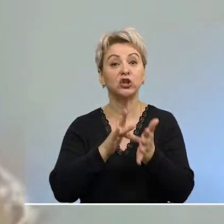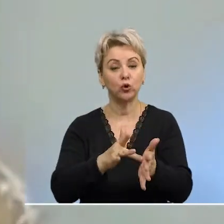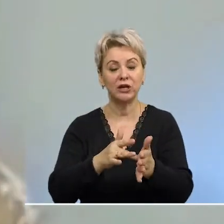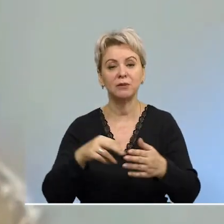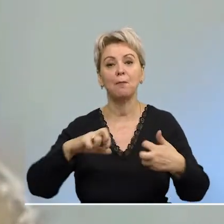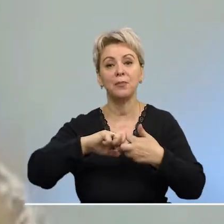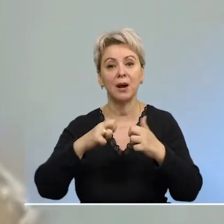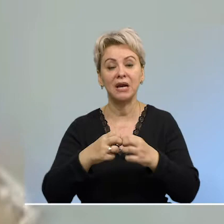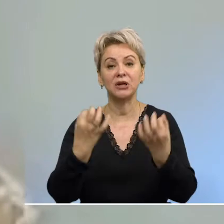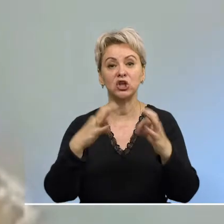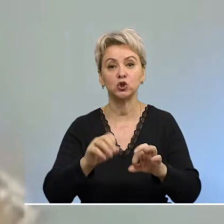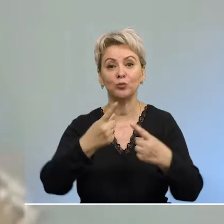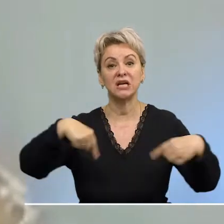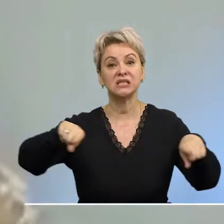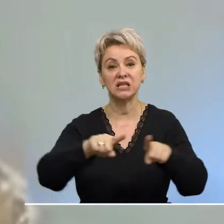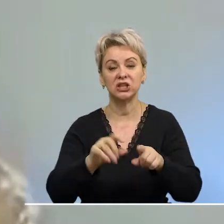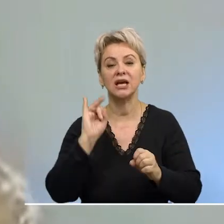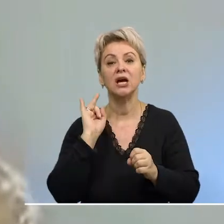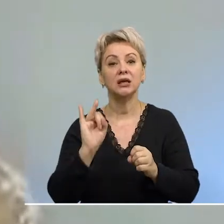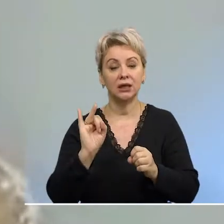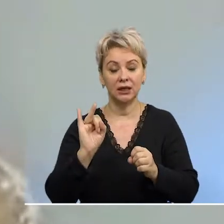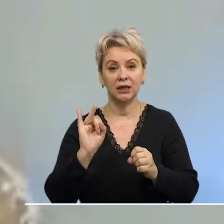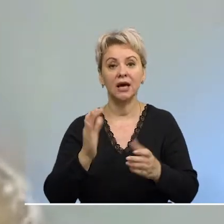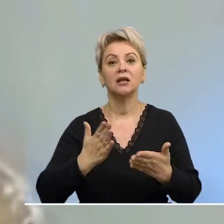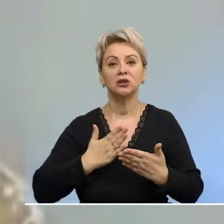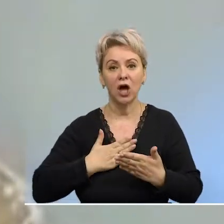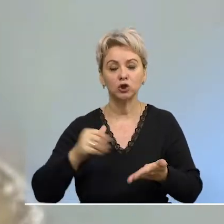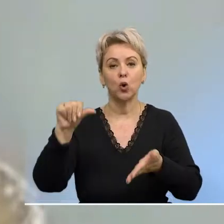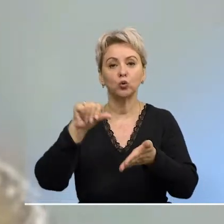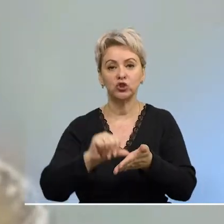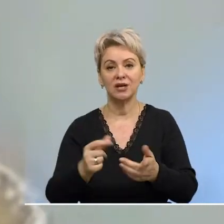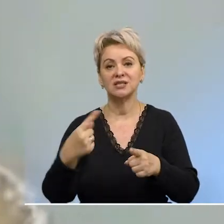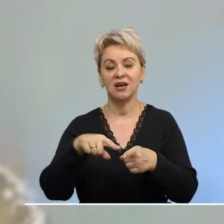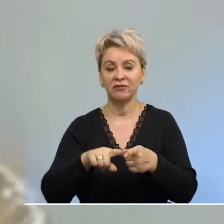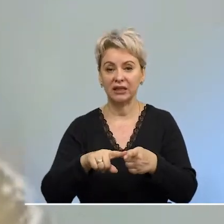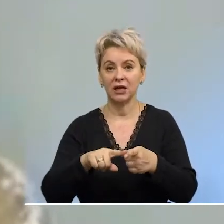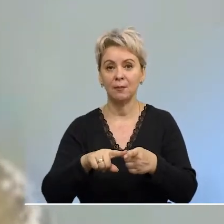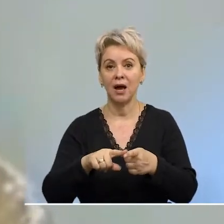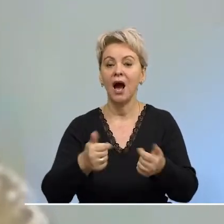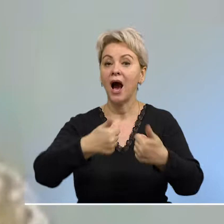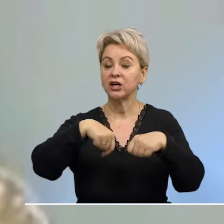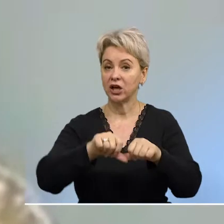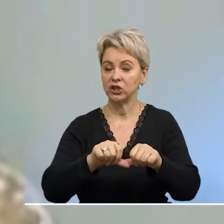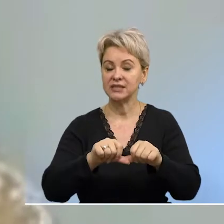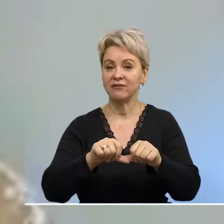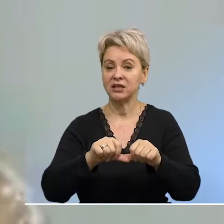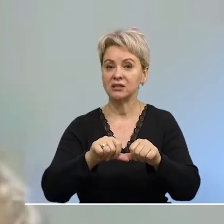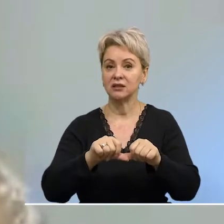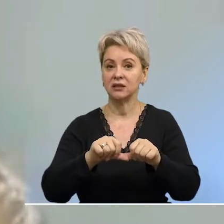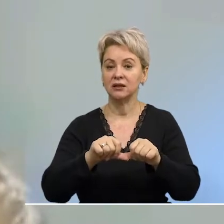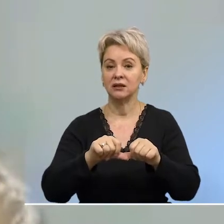туризма, проблеме доступной среды. И наше участие в этом — организовать